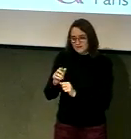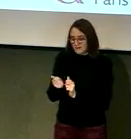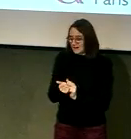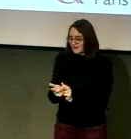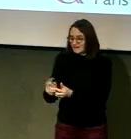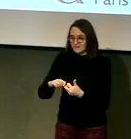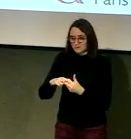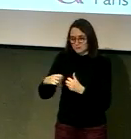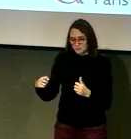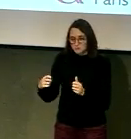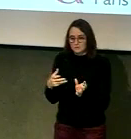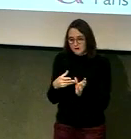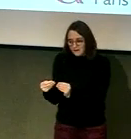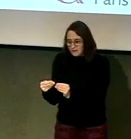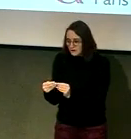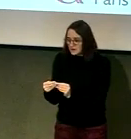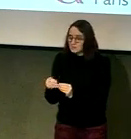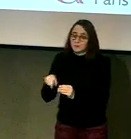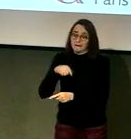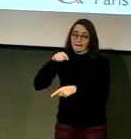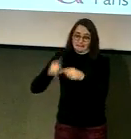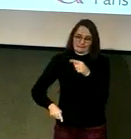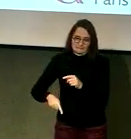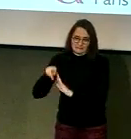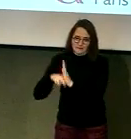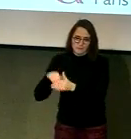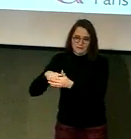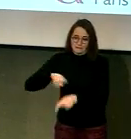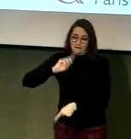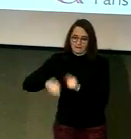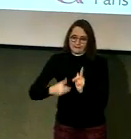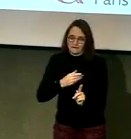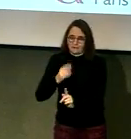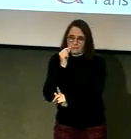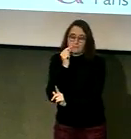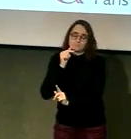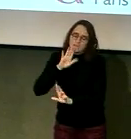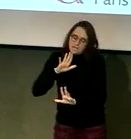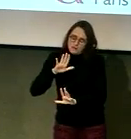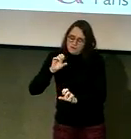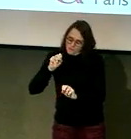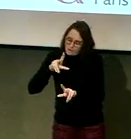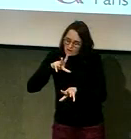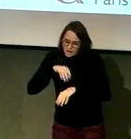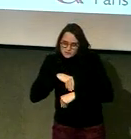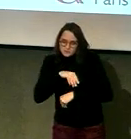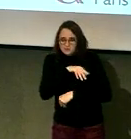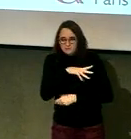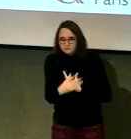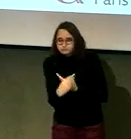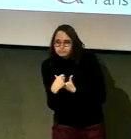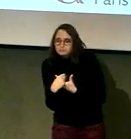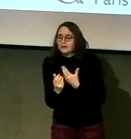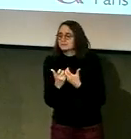font, c'est interdit dans leur règlement intérieur, mais ils vont quand même accepter que le conjoint soit là au